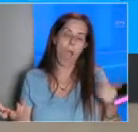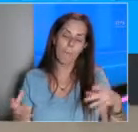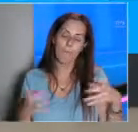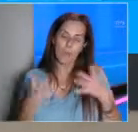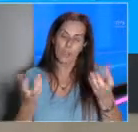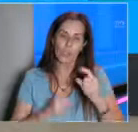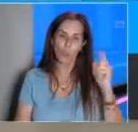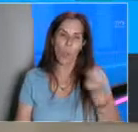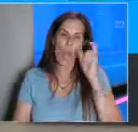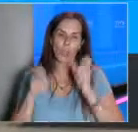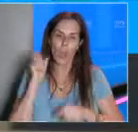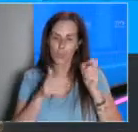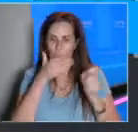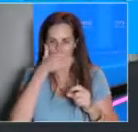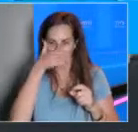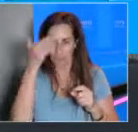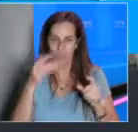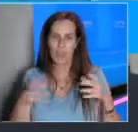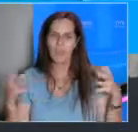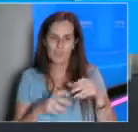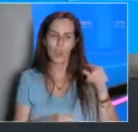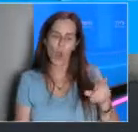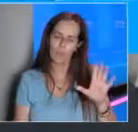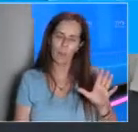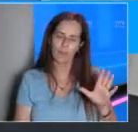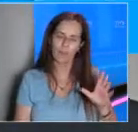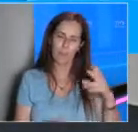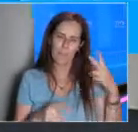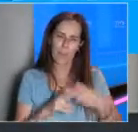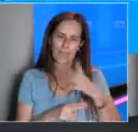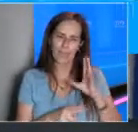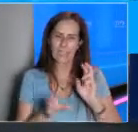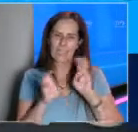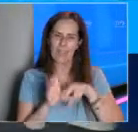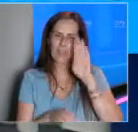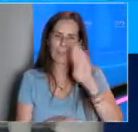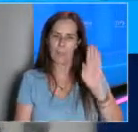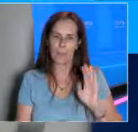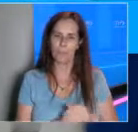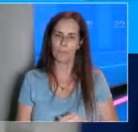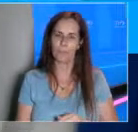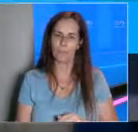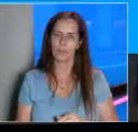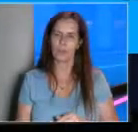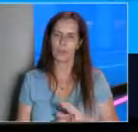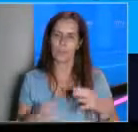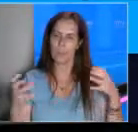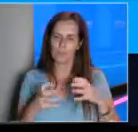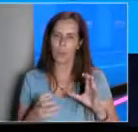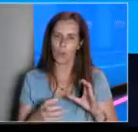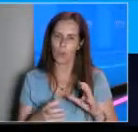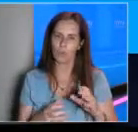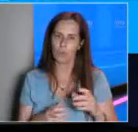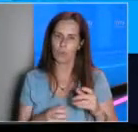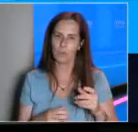הציבורית הזאת. כן, אם כי יש נטייה למפלגות כאלה, בדרך כלל להצטרף לנתניהו, שלא לומר מפלגות קש